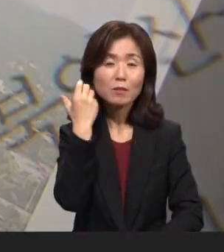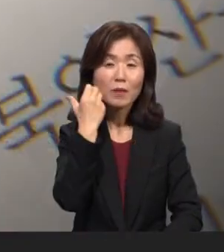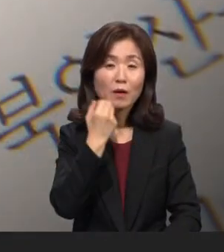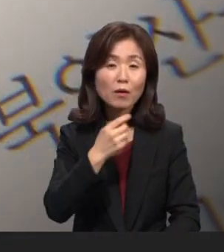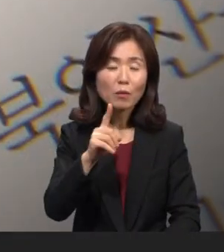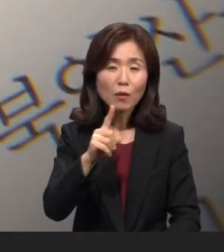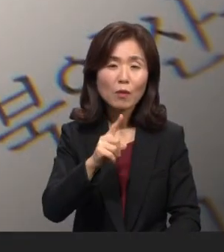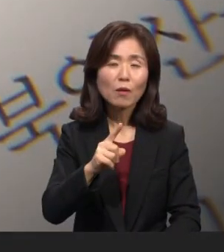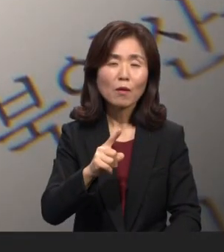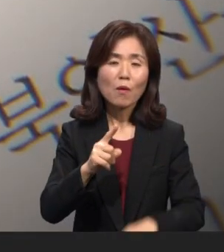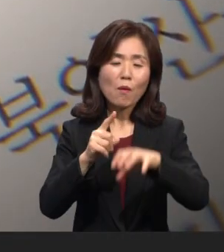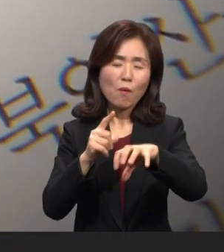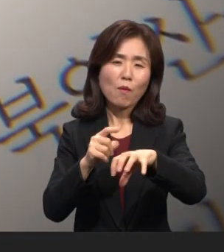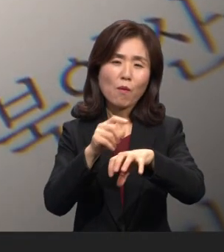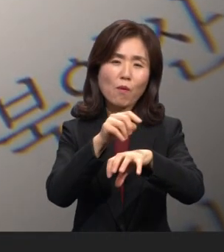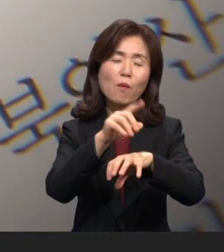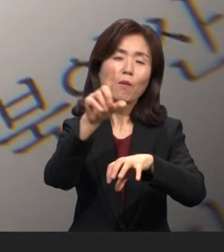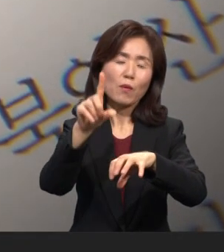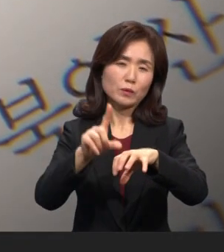자리 앉음새라고 설명합니다.